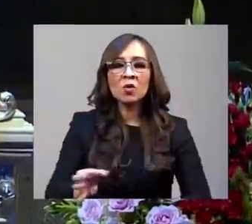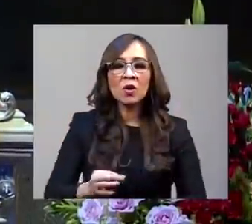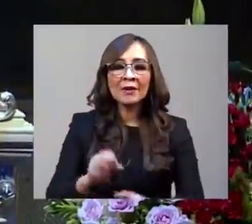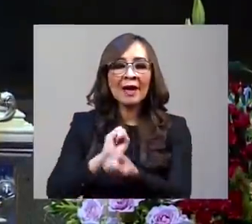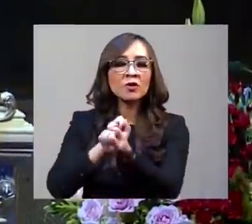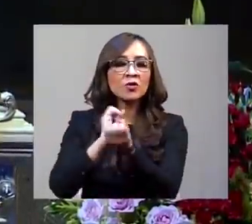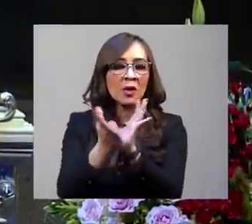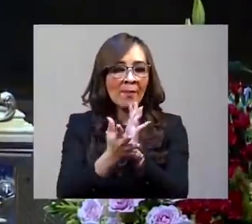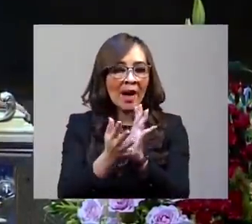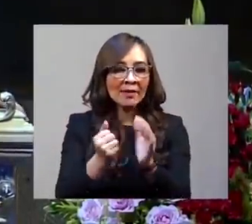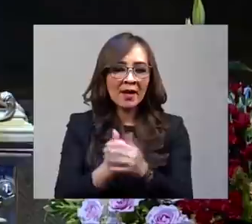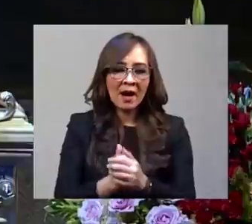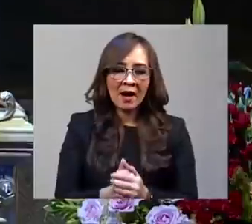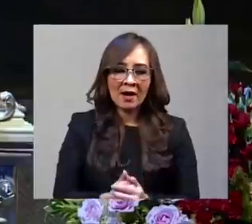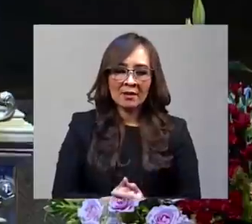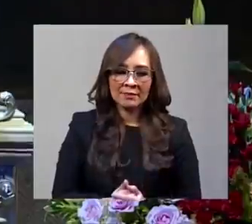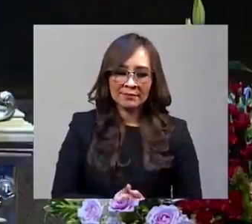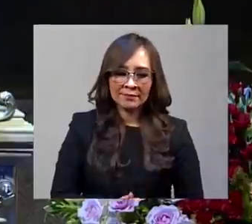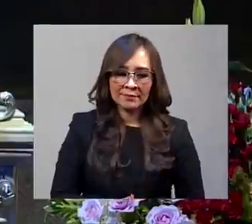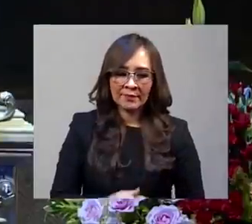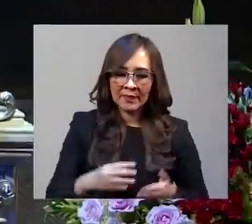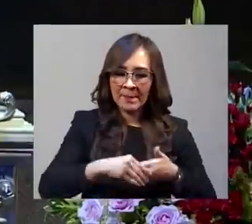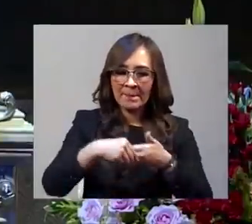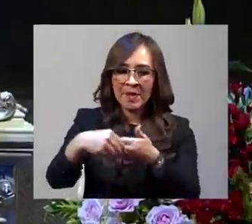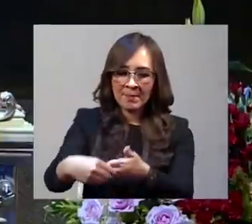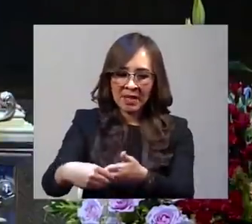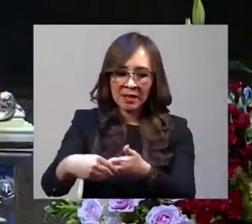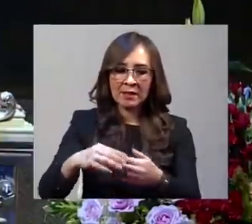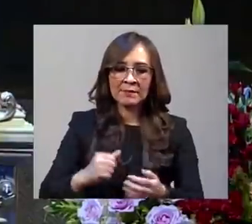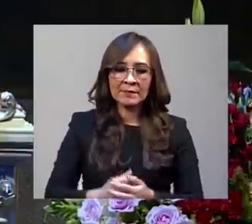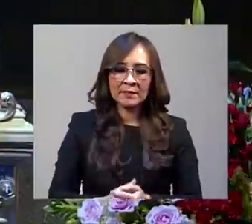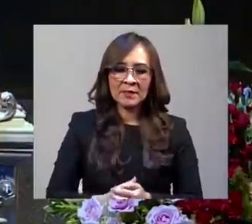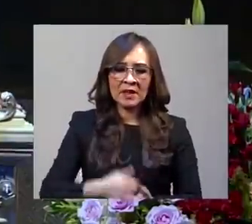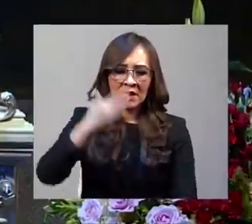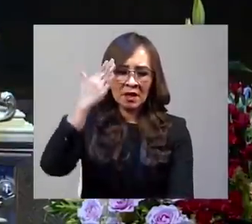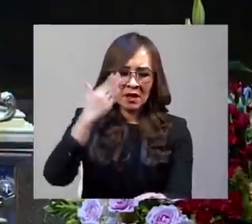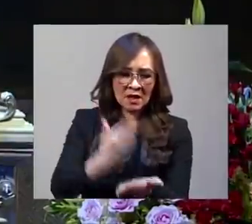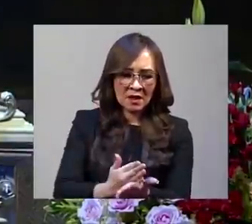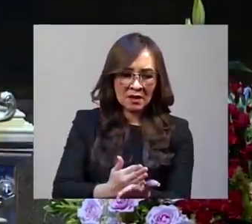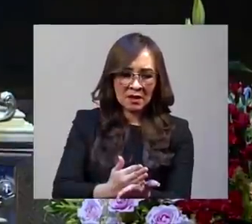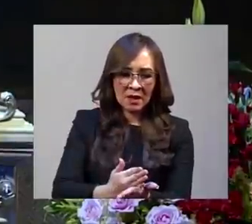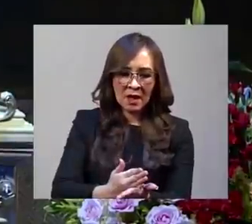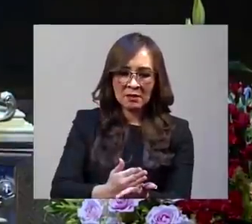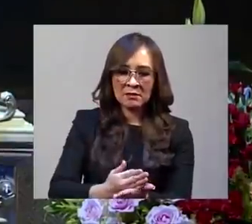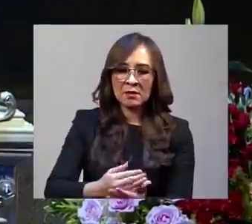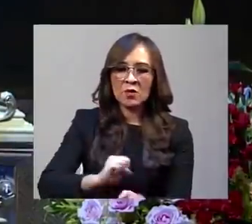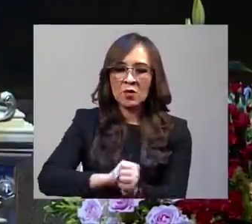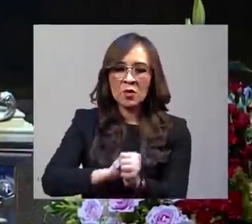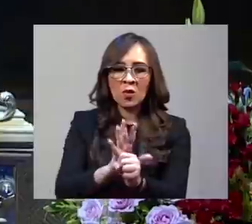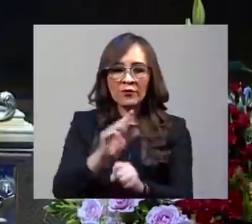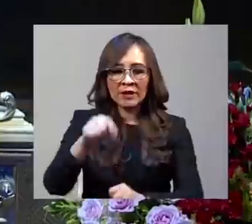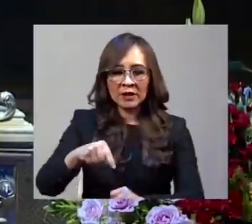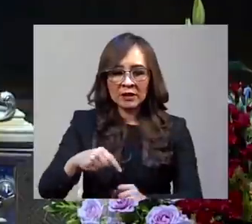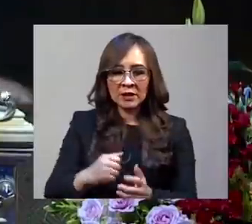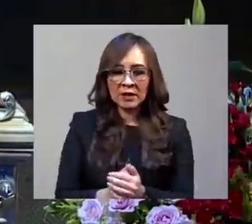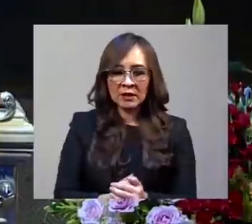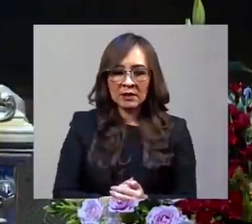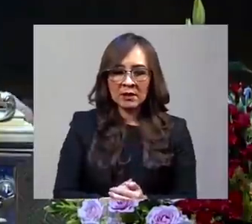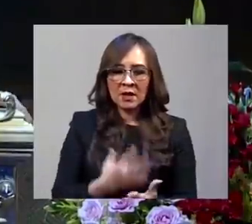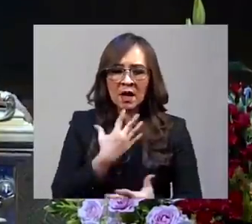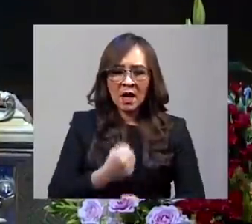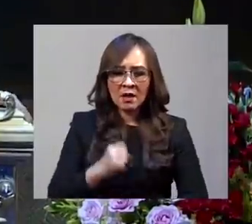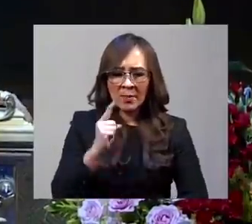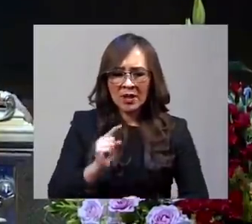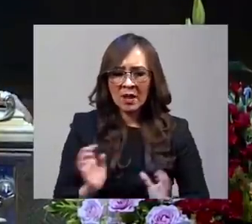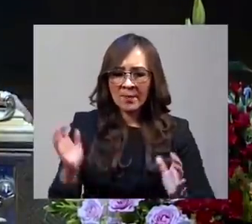atasnya. Tuntunan Tuhan luar biasa. Tuhan hentikan COVID ini. Sehingga selalu ada jalan keluar. Bahkan ada perlindungan Tuhan yang sempurna.